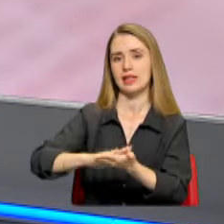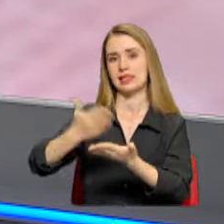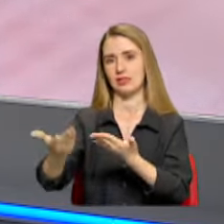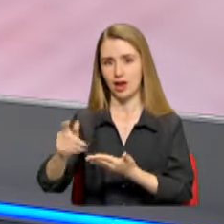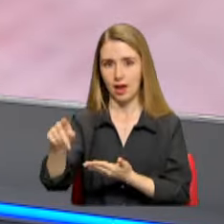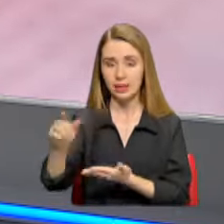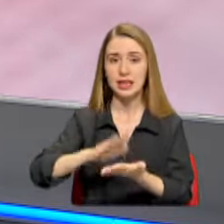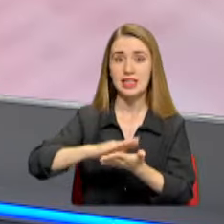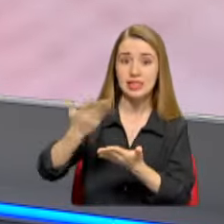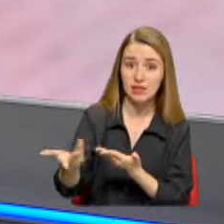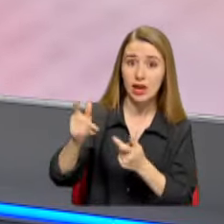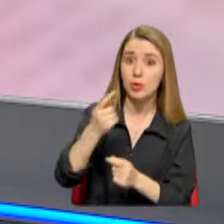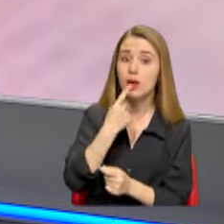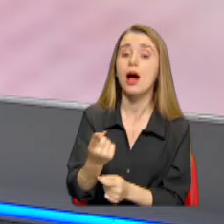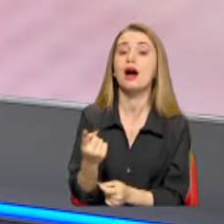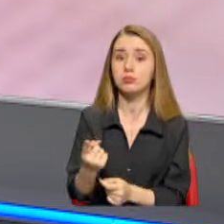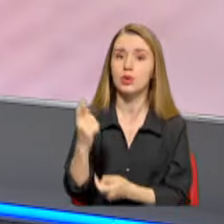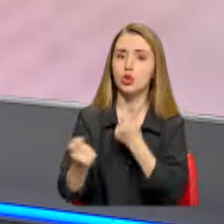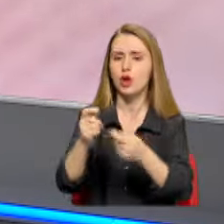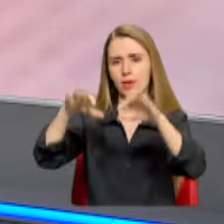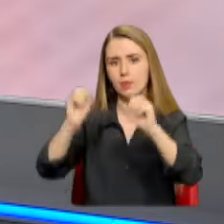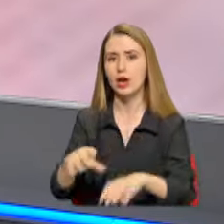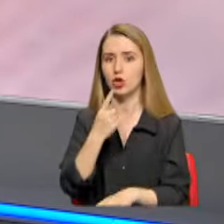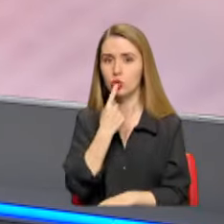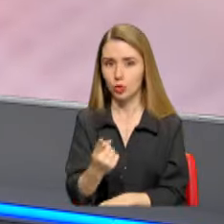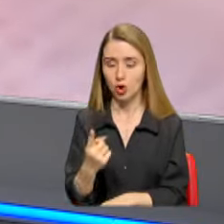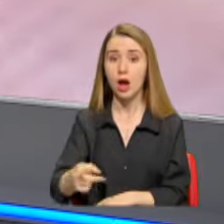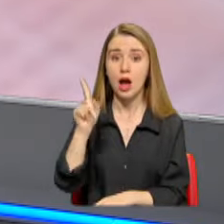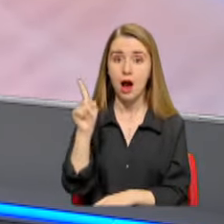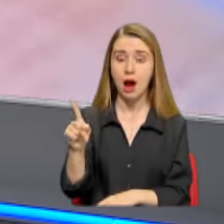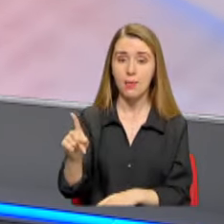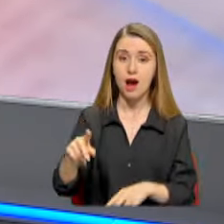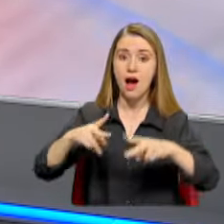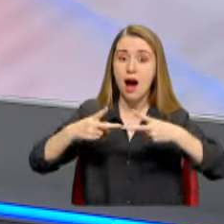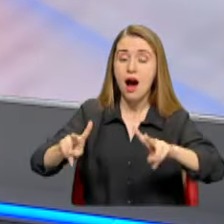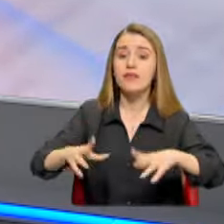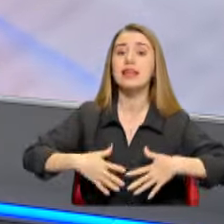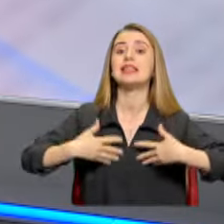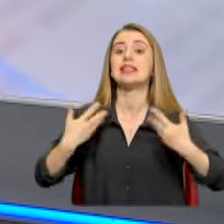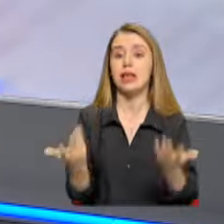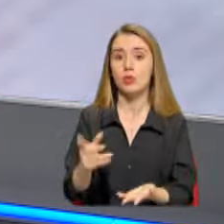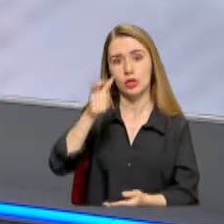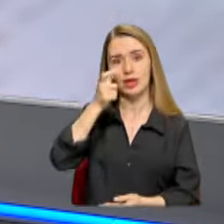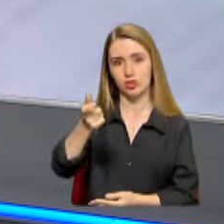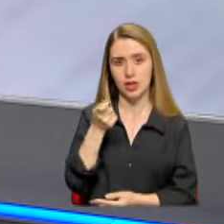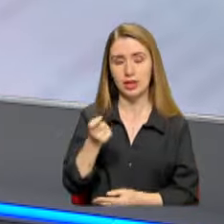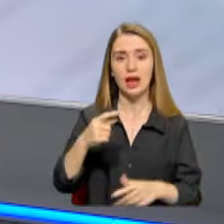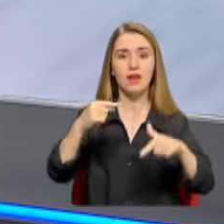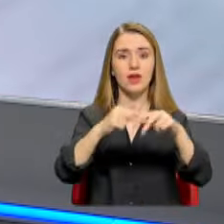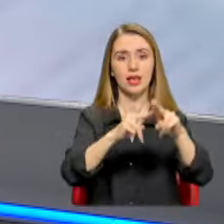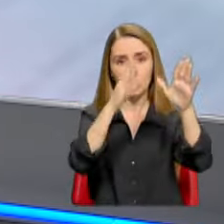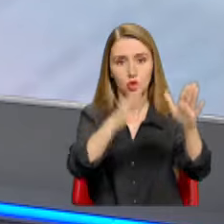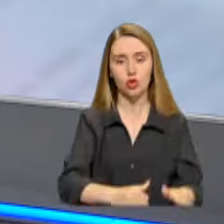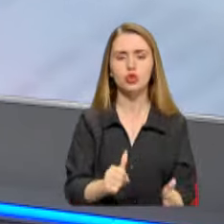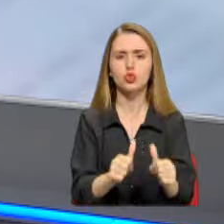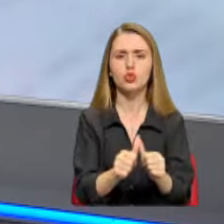etti istifa ediyorum demedi görevi bırakıyorum dedi ama affını istememiş olması dikkat çekti Fahrettin Koca'nın